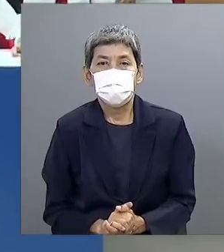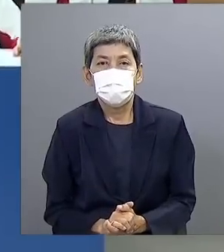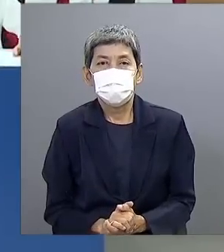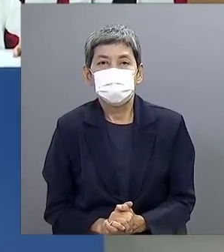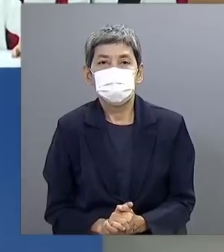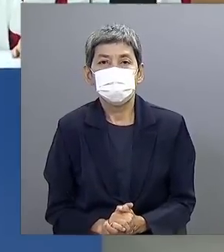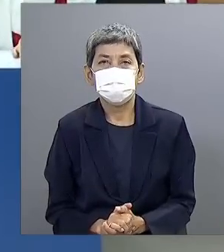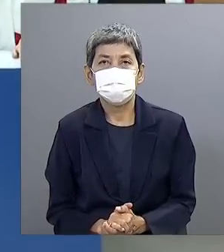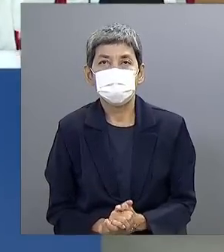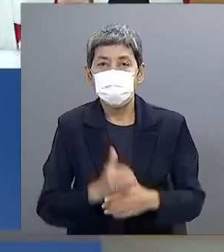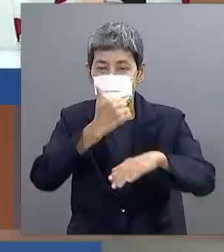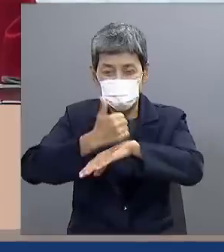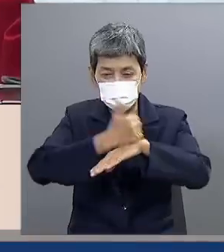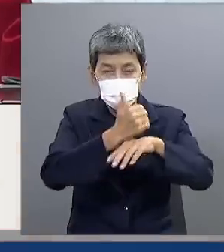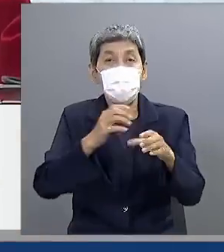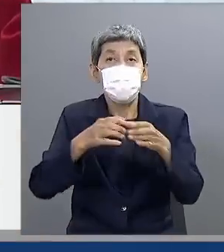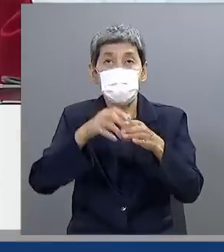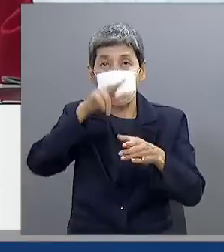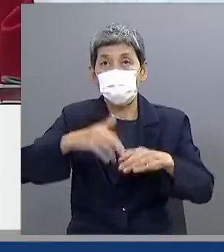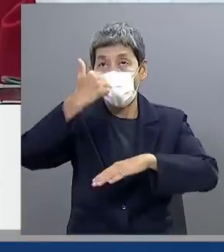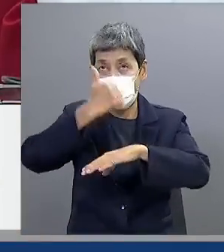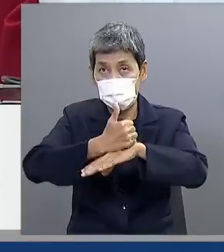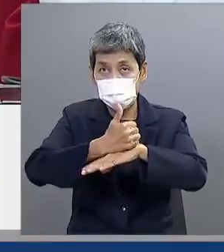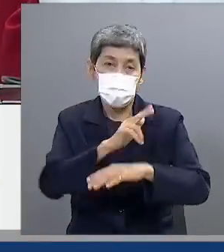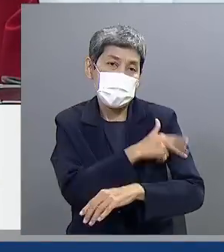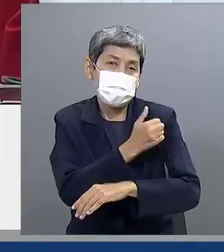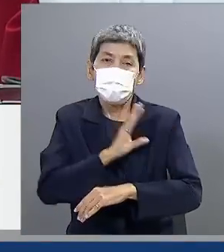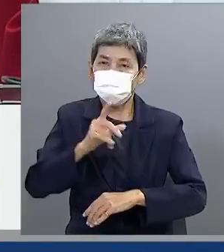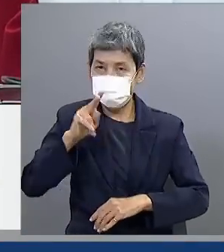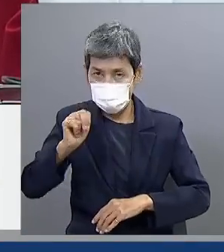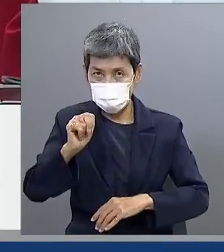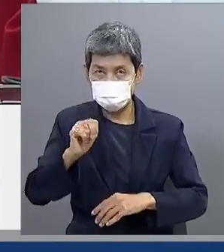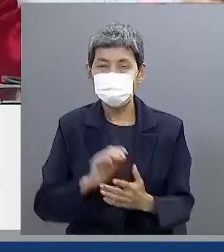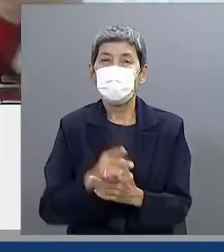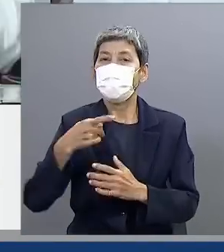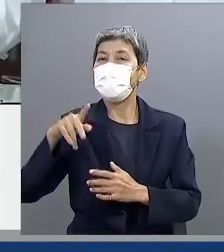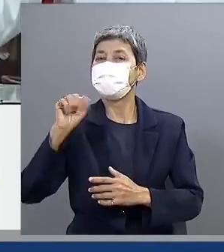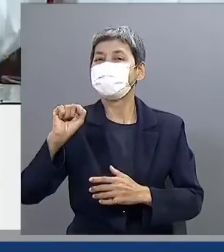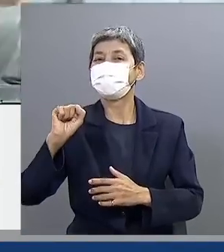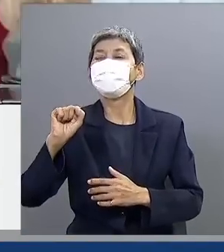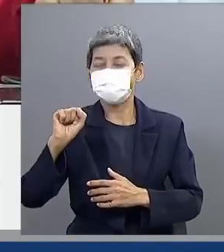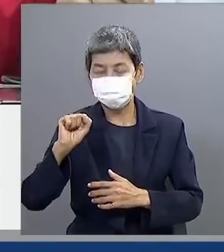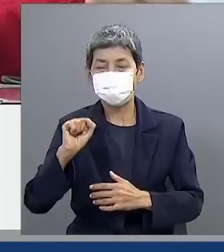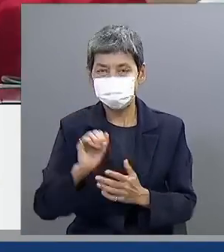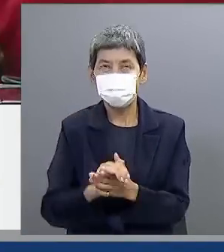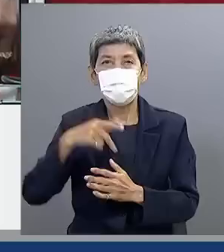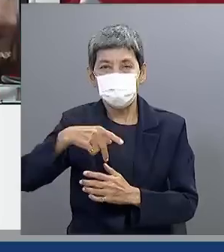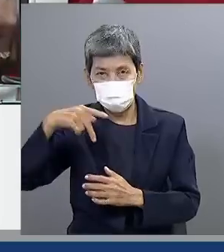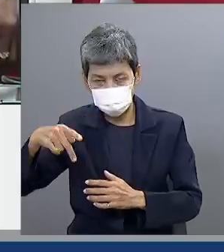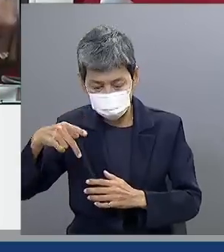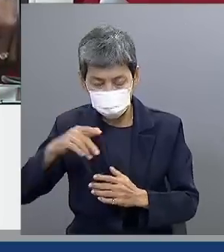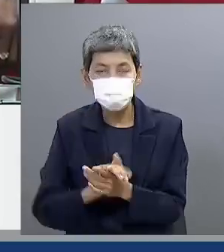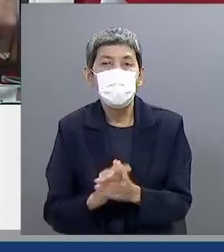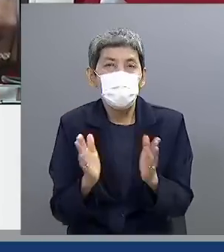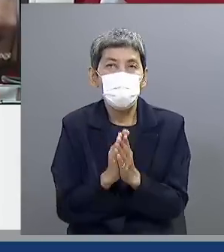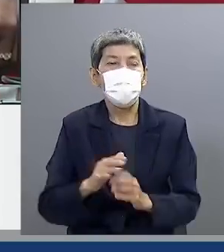แกนนำพรรคเพื่อไทยนะคะนำโดยหัวหน้าพรรคนายแพทย์ชลน่านสีแก้วพร้อมด้วยนายประเสริฐจันทระรวงทองนางพวงเพชรขุชุนละเอียดร่วมกันเปิดตัวว่